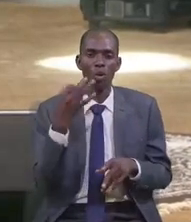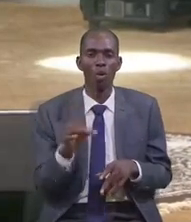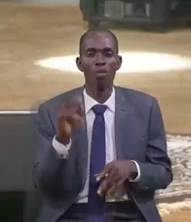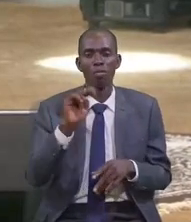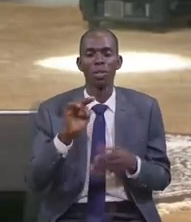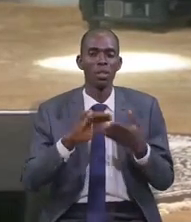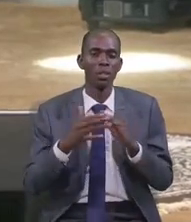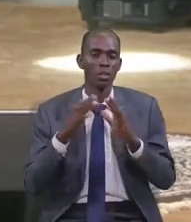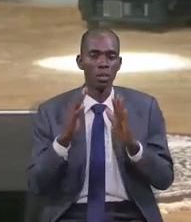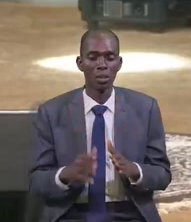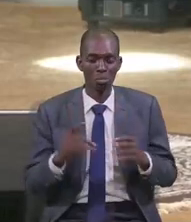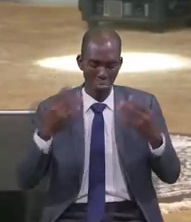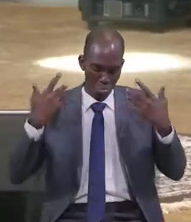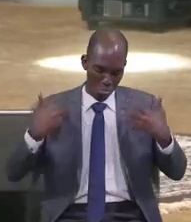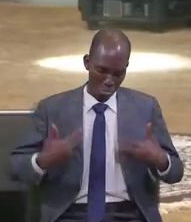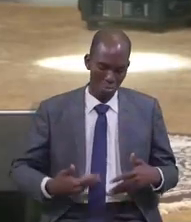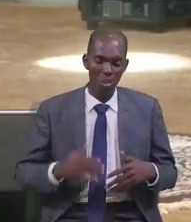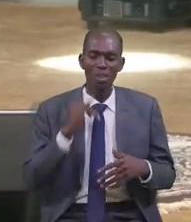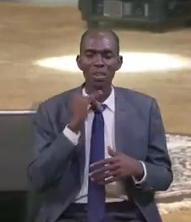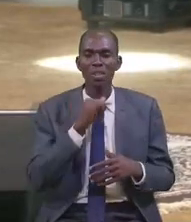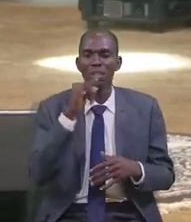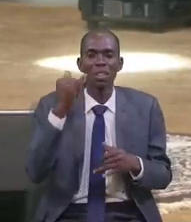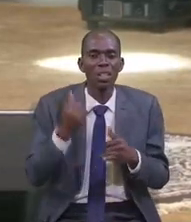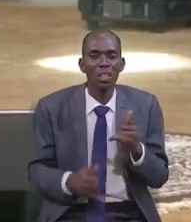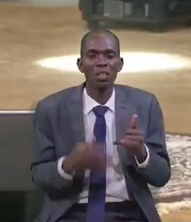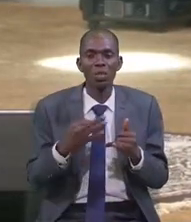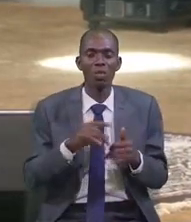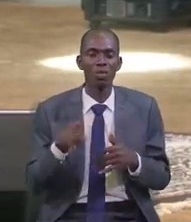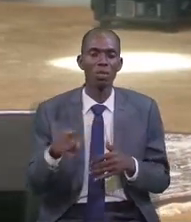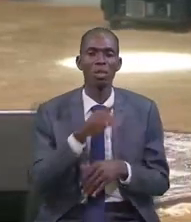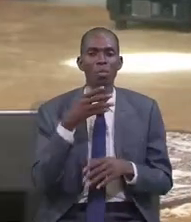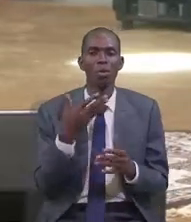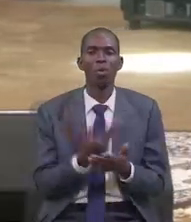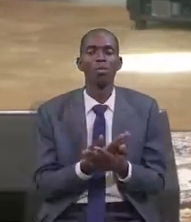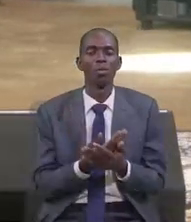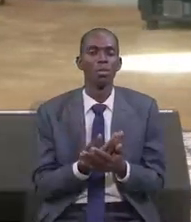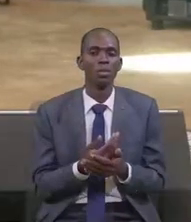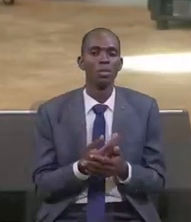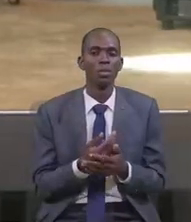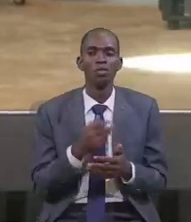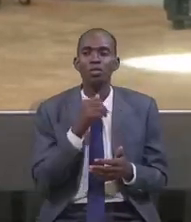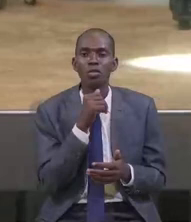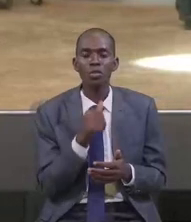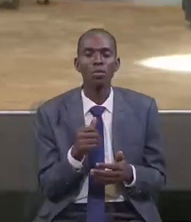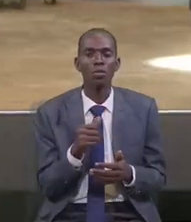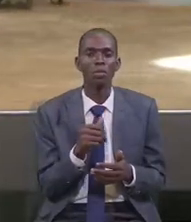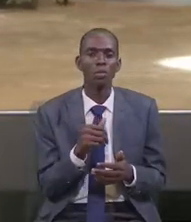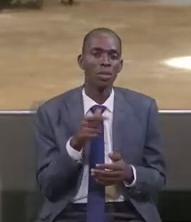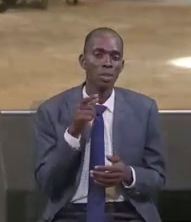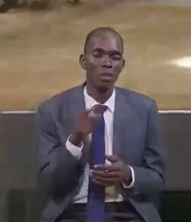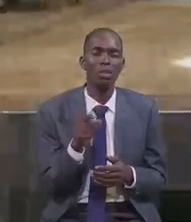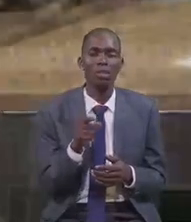la profession d'un Nazaréen, que les cheveux longs ne sont pas les seules choses.